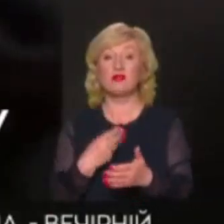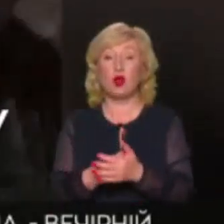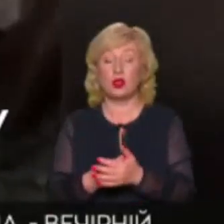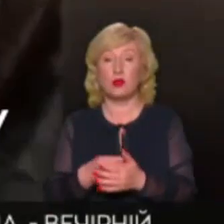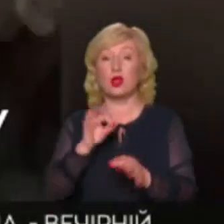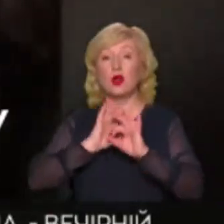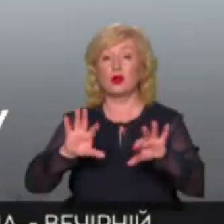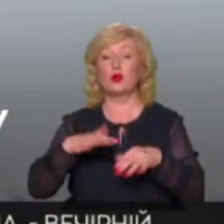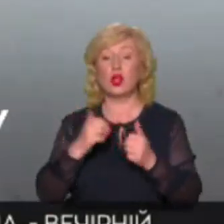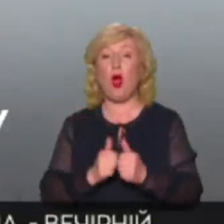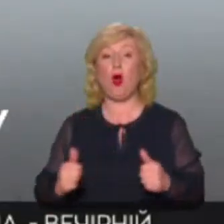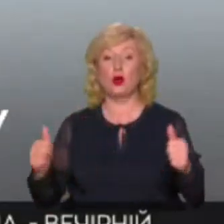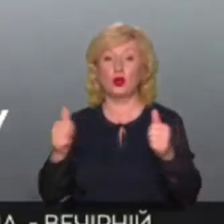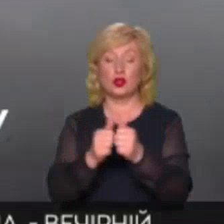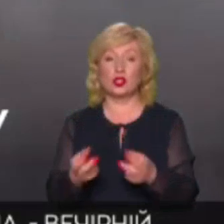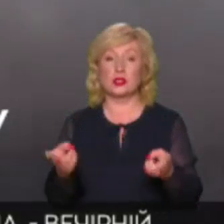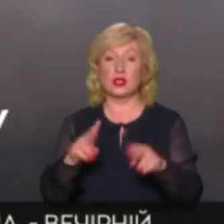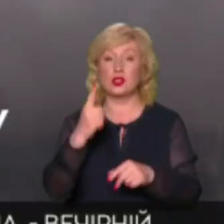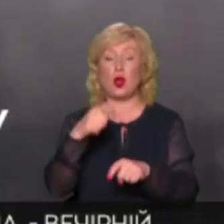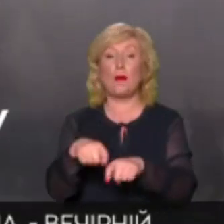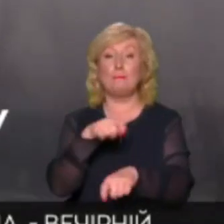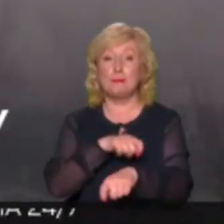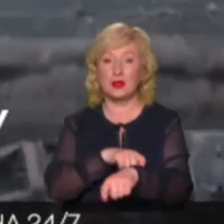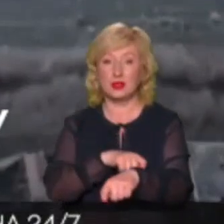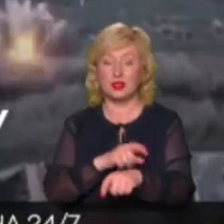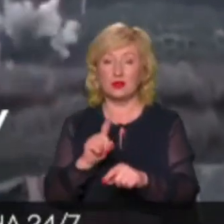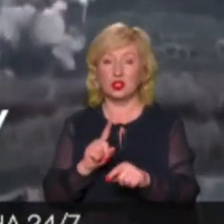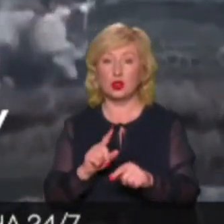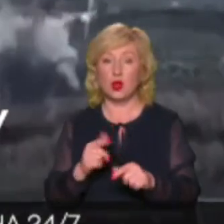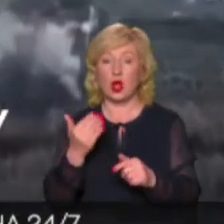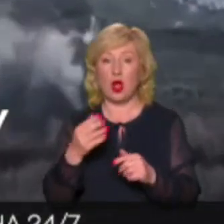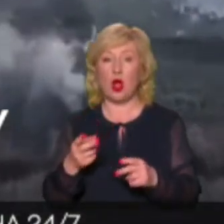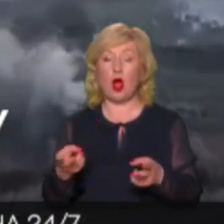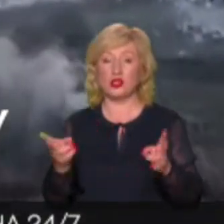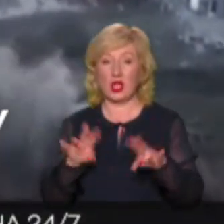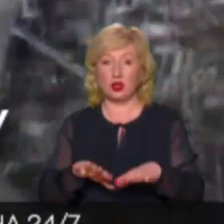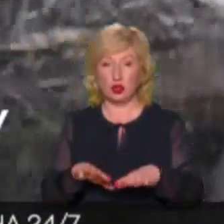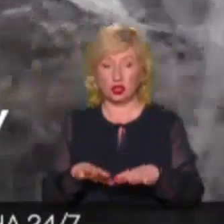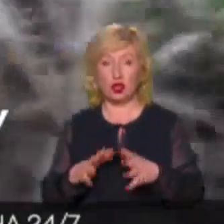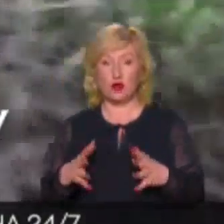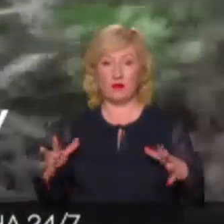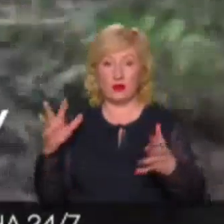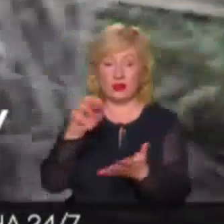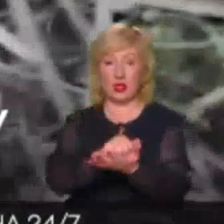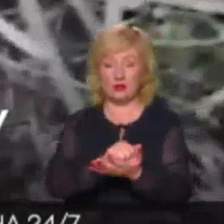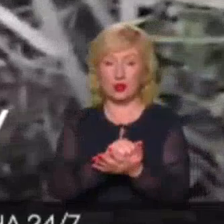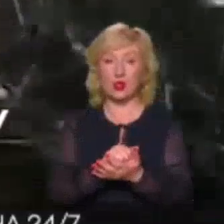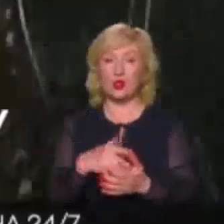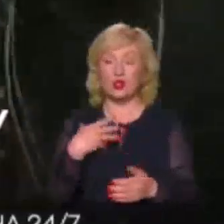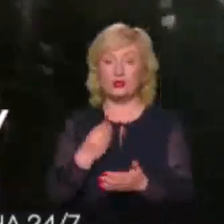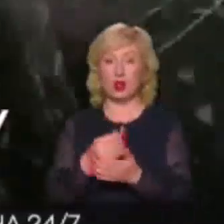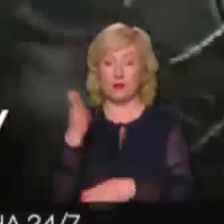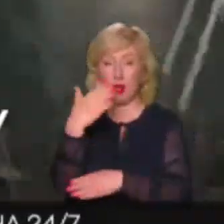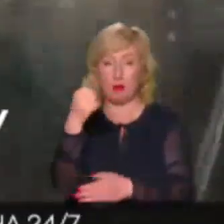що він вже оточений, залишилось там 100 метрів, да, щоб його остаточно взяти і поставити свої прапори.